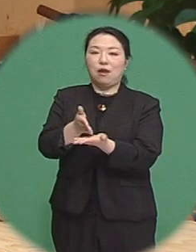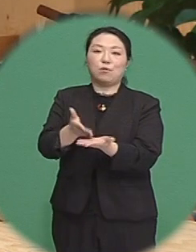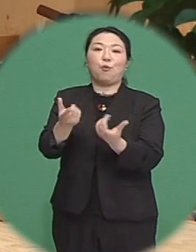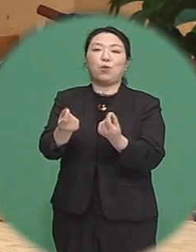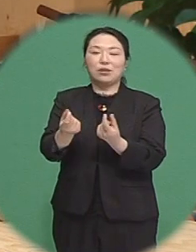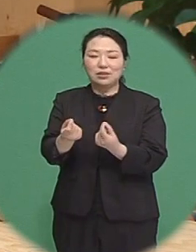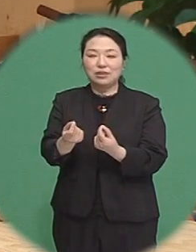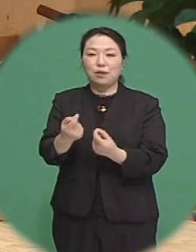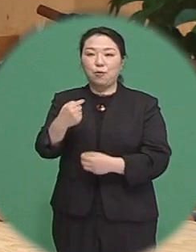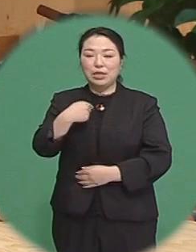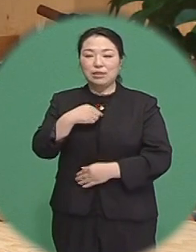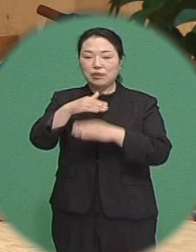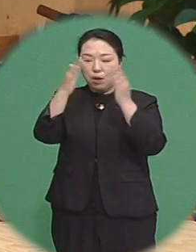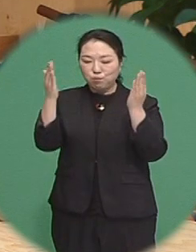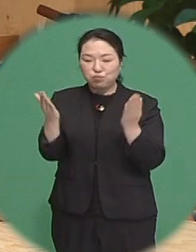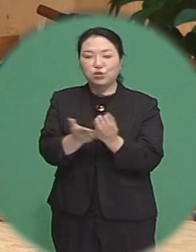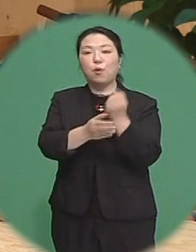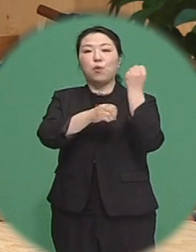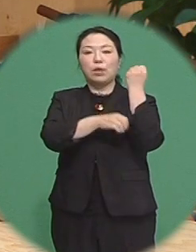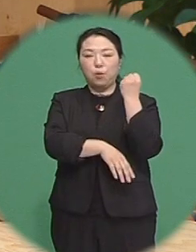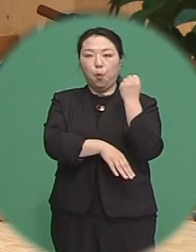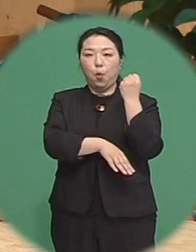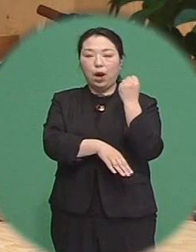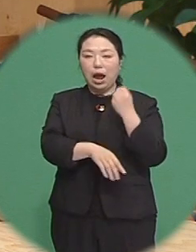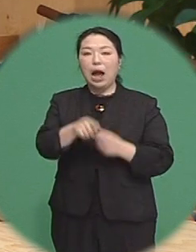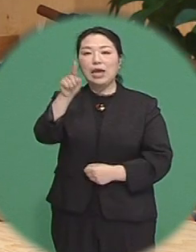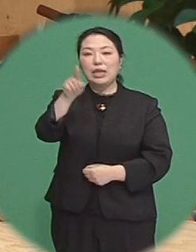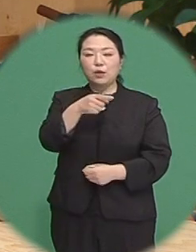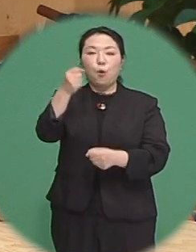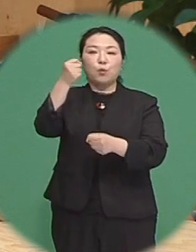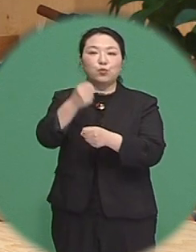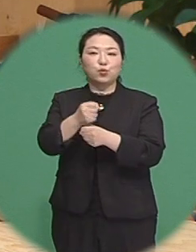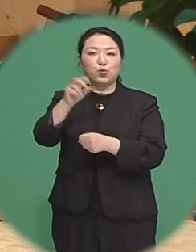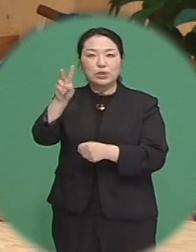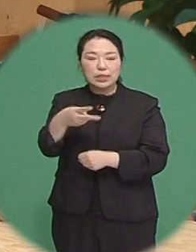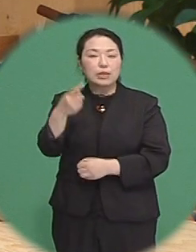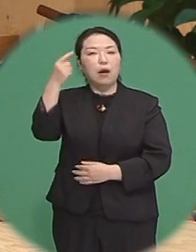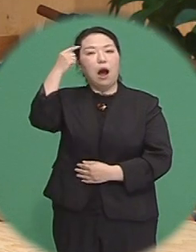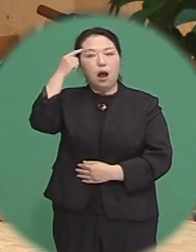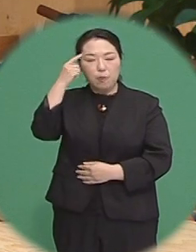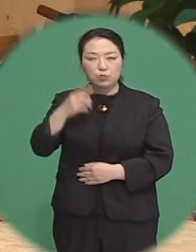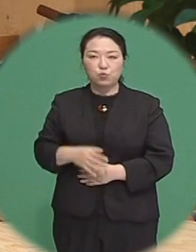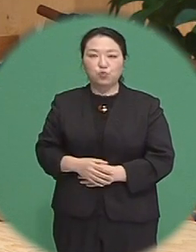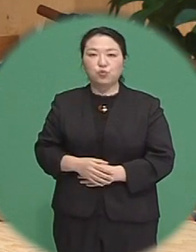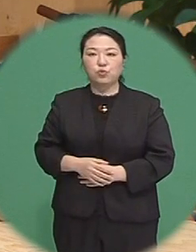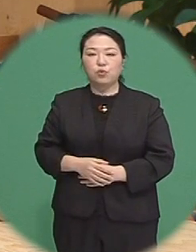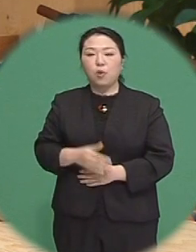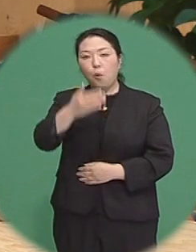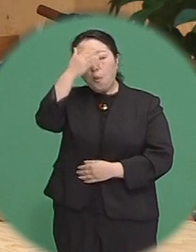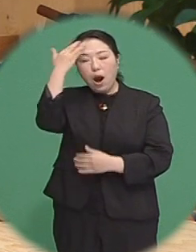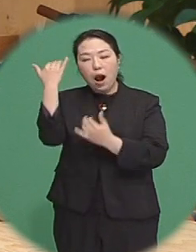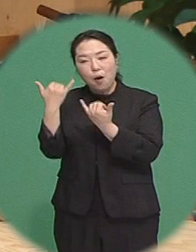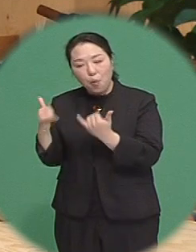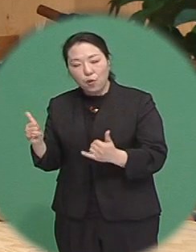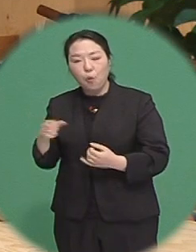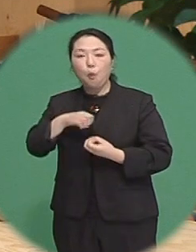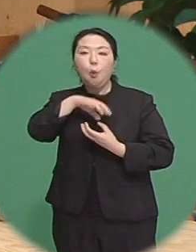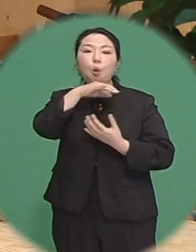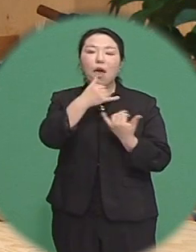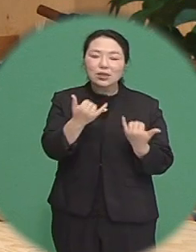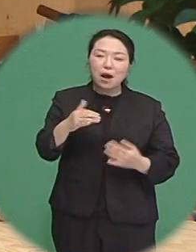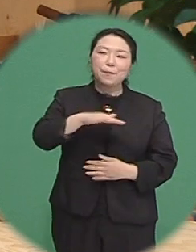が私はすべての分野においてベースになるのが人づくりだと考えています若者から高齢者まで